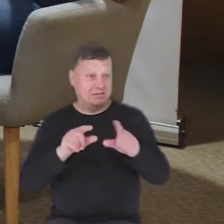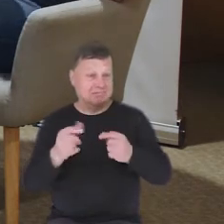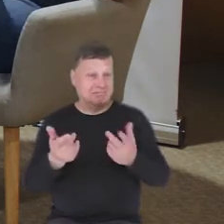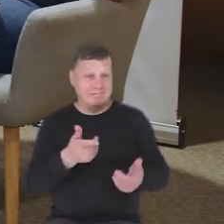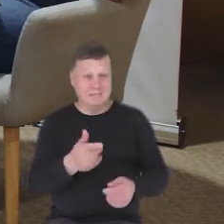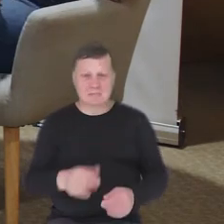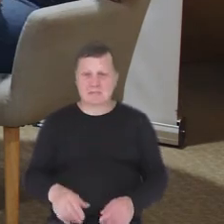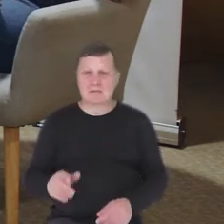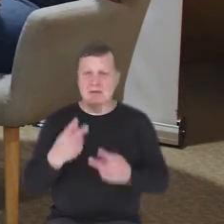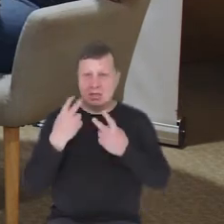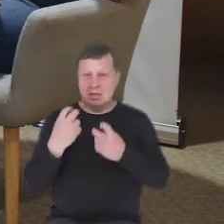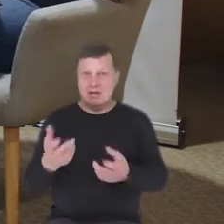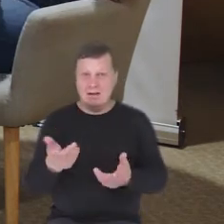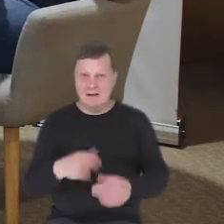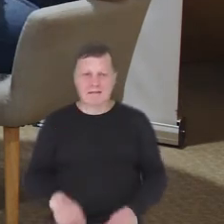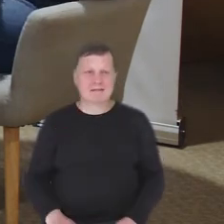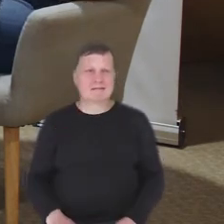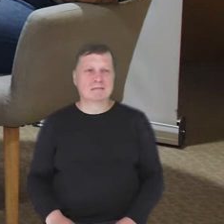co?